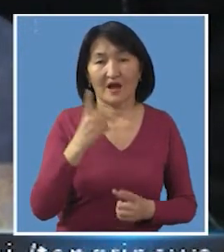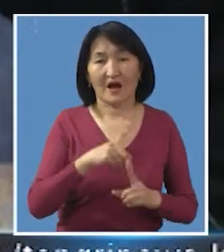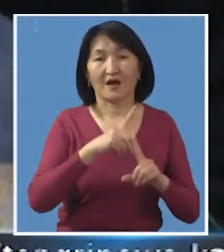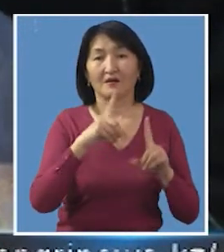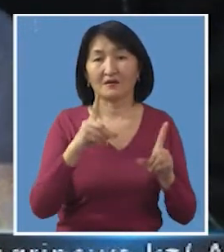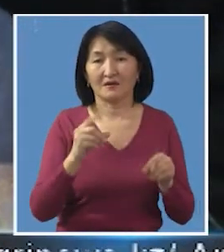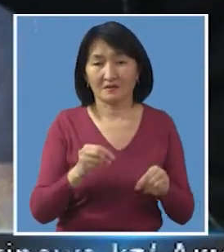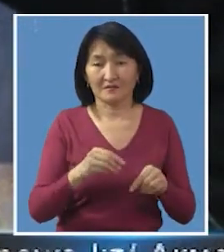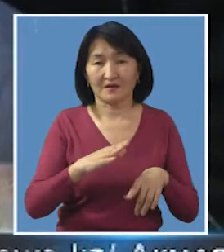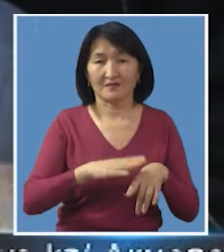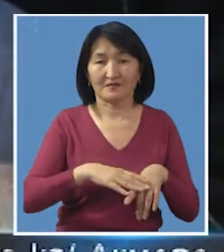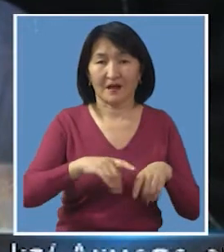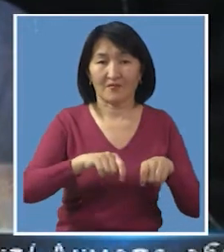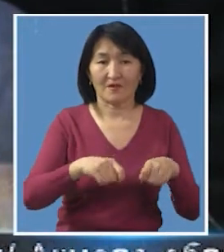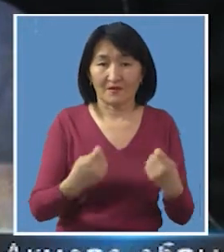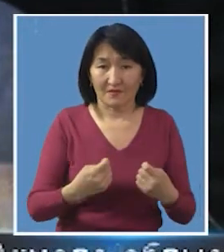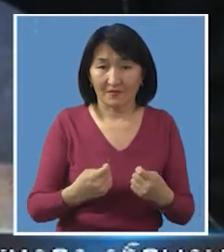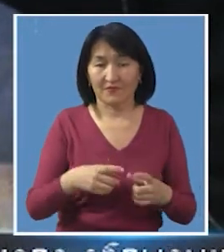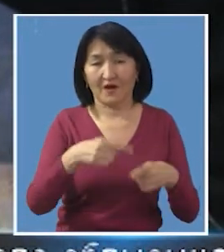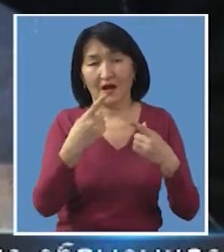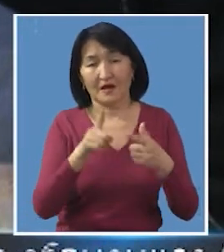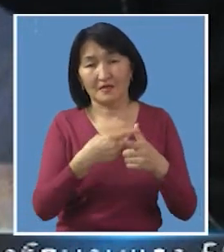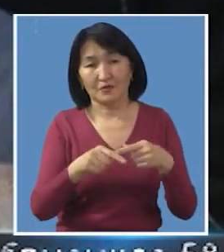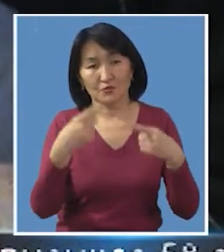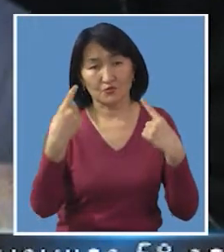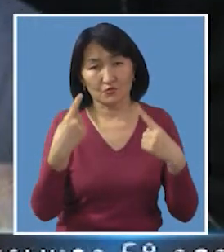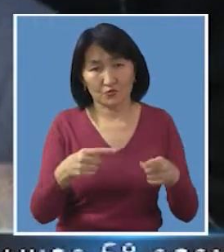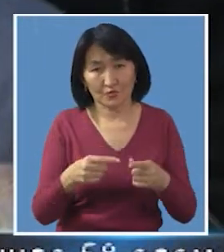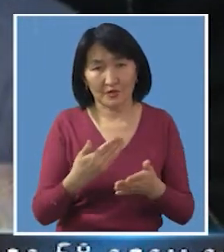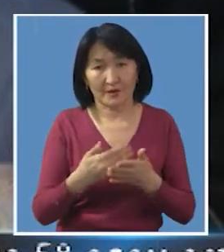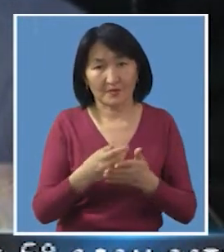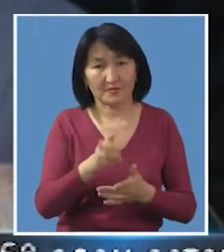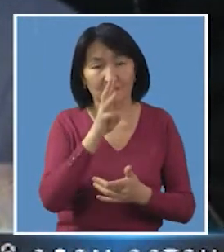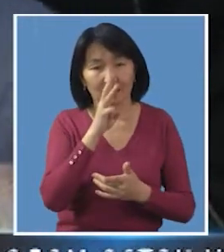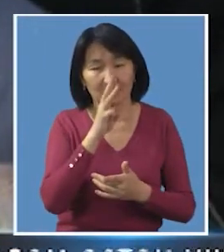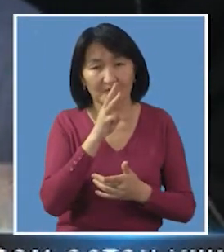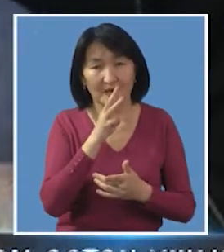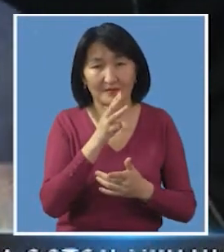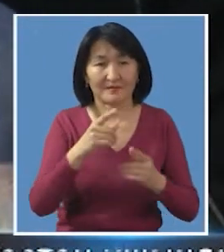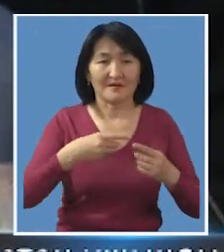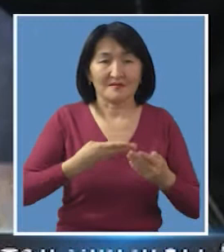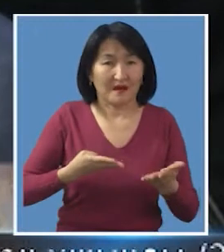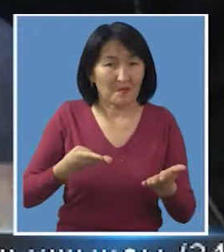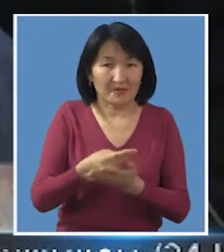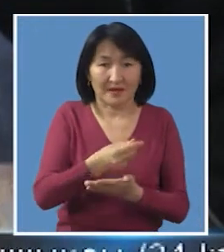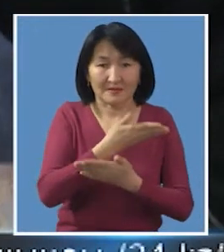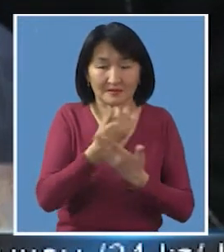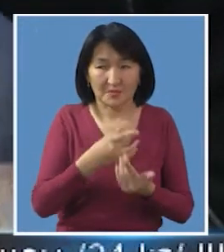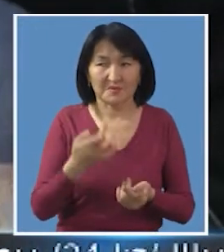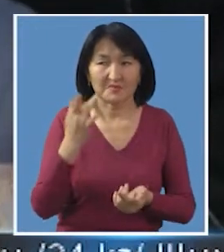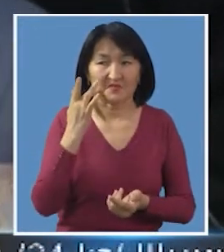травматизм көбейді деп. Сонда кезде бізге бір құлақ қағысты әңгіме жасасын, соны осы